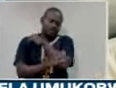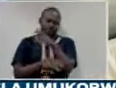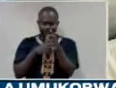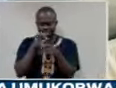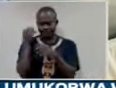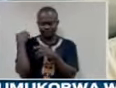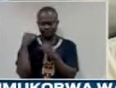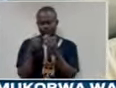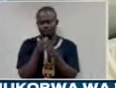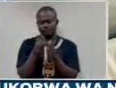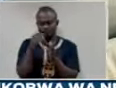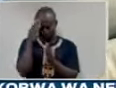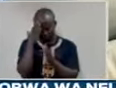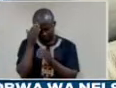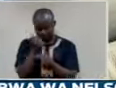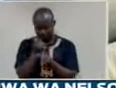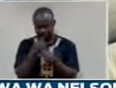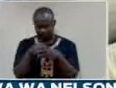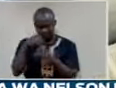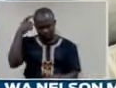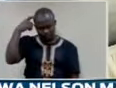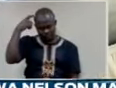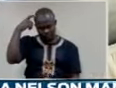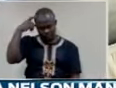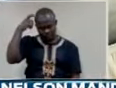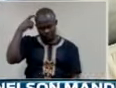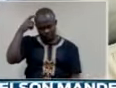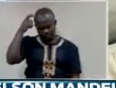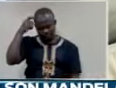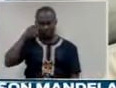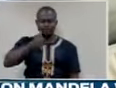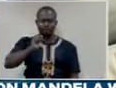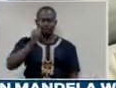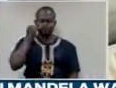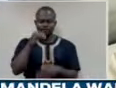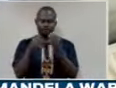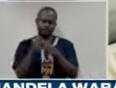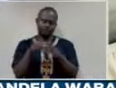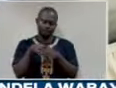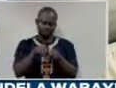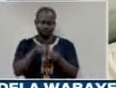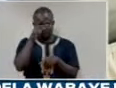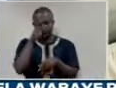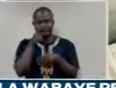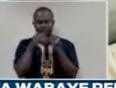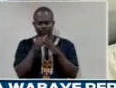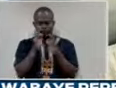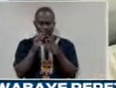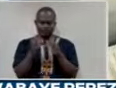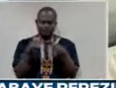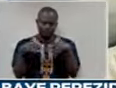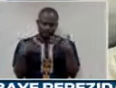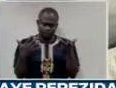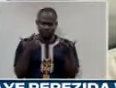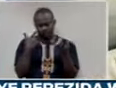izindi nshingano ngomba kumenya ugakora no mu mutwe ibyo bintu iyo nyine ugarutse nk'umubyeyi akabona ukuntu wagiye umeze n'ukuntu